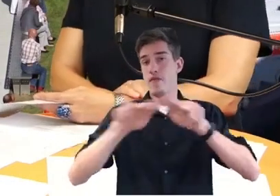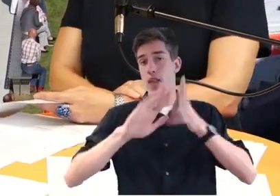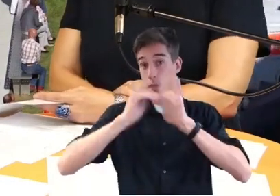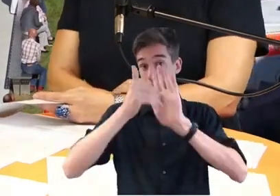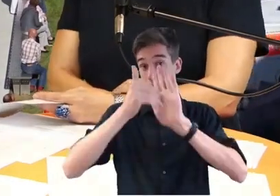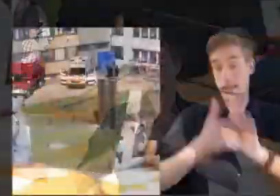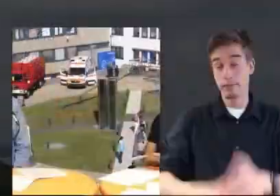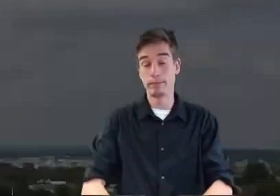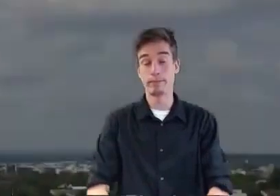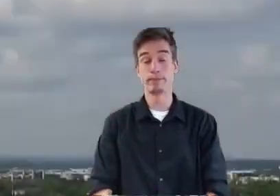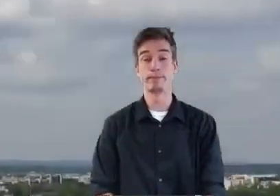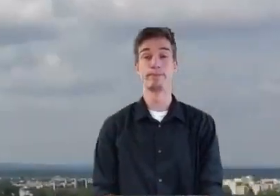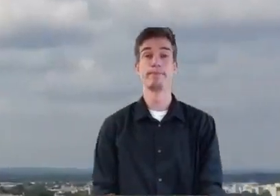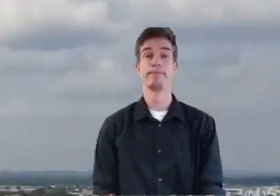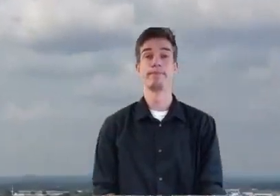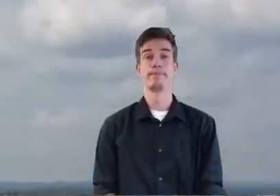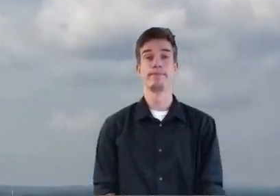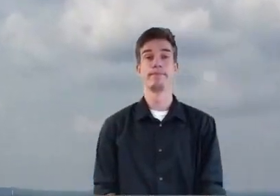ab.